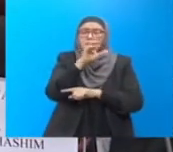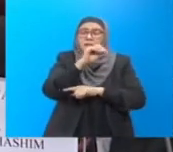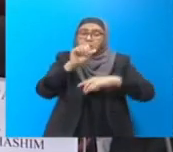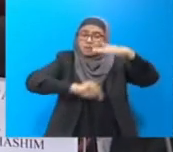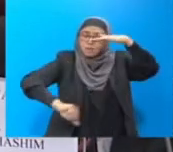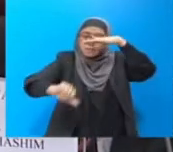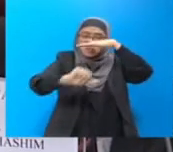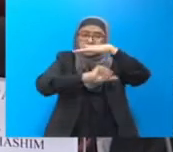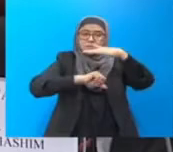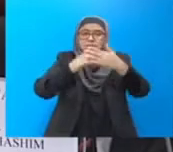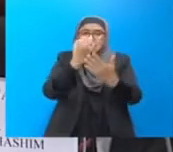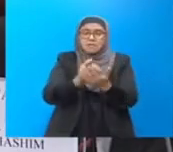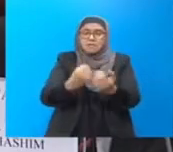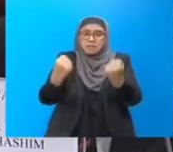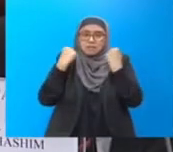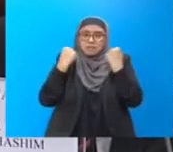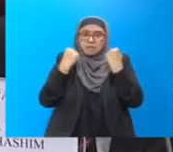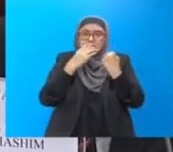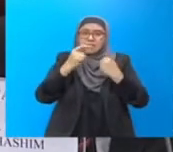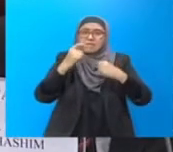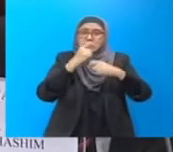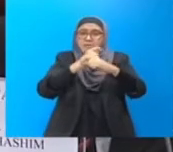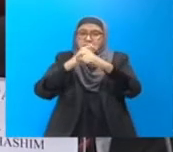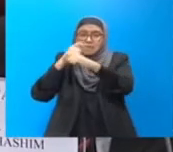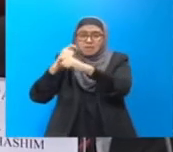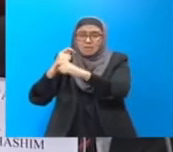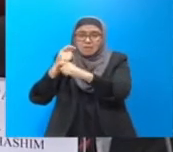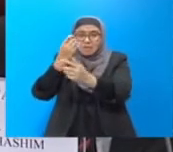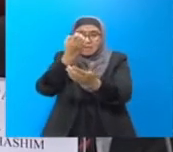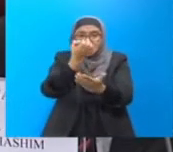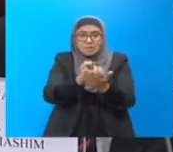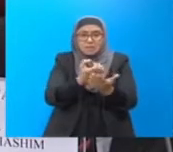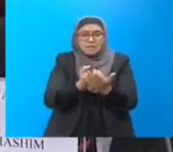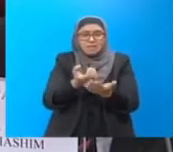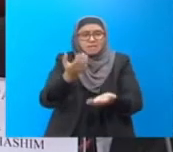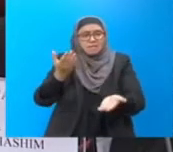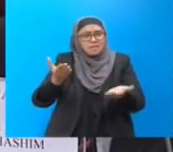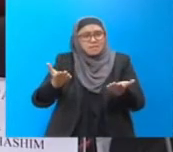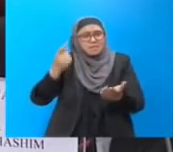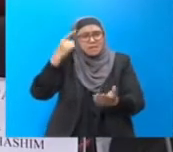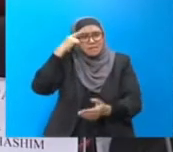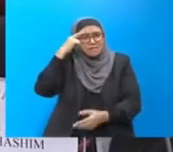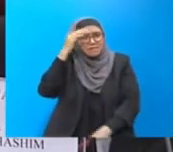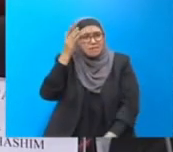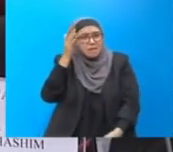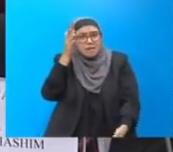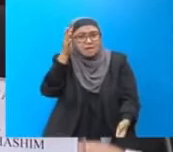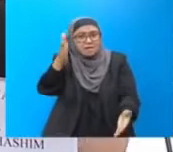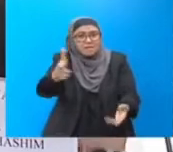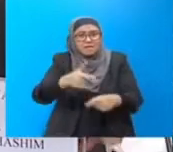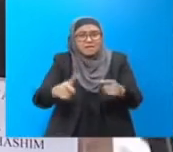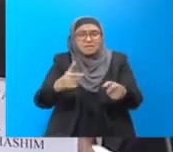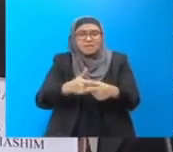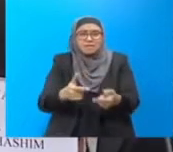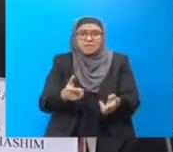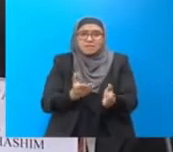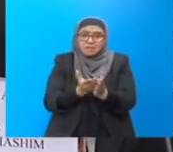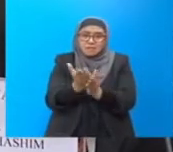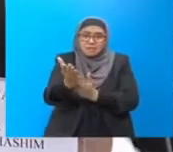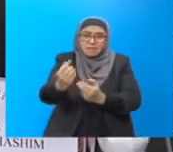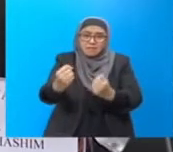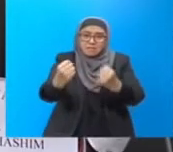dan Blade tahan ekonomi dijangka akan terus mengukuh dengan permintaan domestik